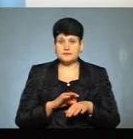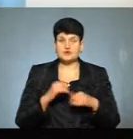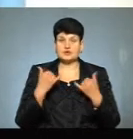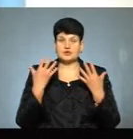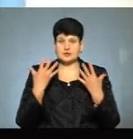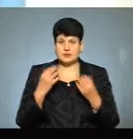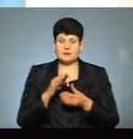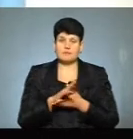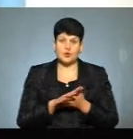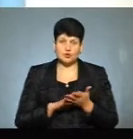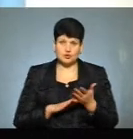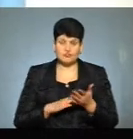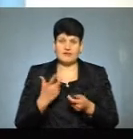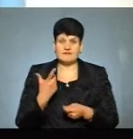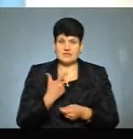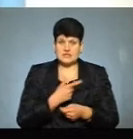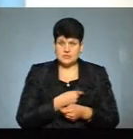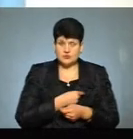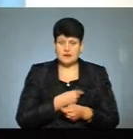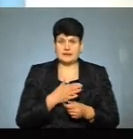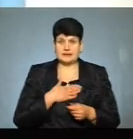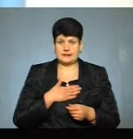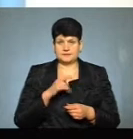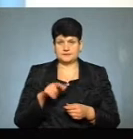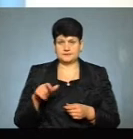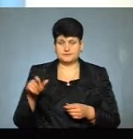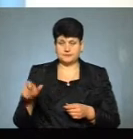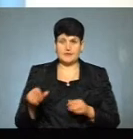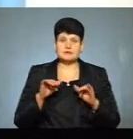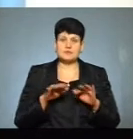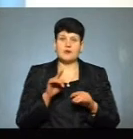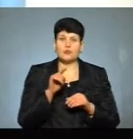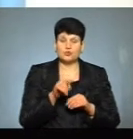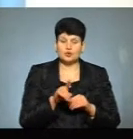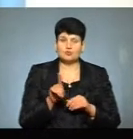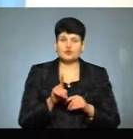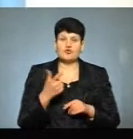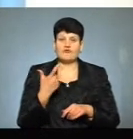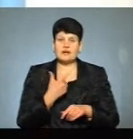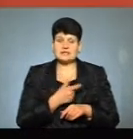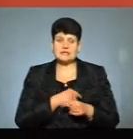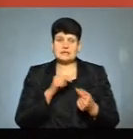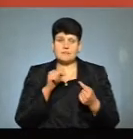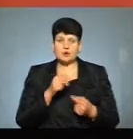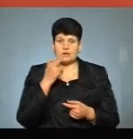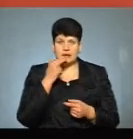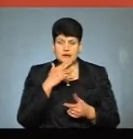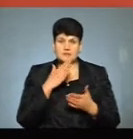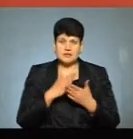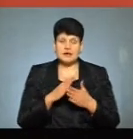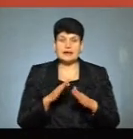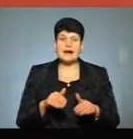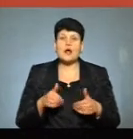день продовжуємо вакцинувати наших пацієнтів. Справа в тому, що вакцинація проти грипу належить до